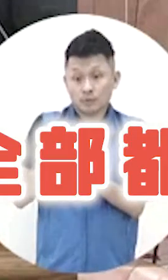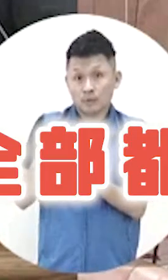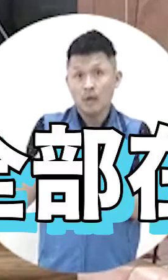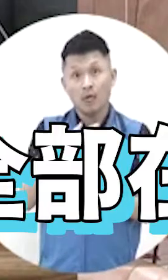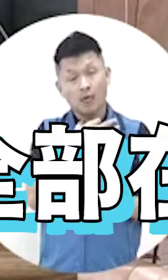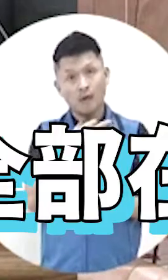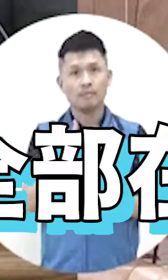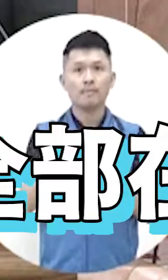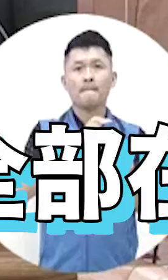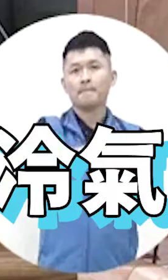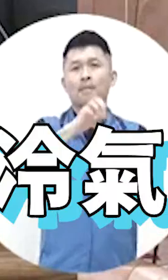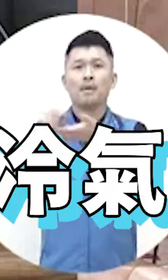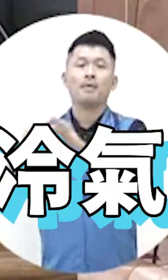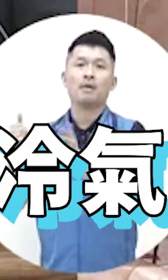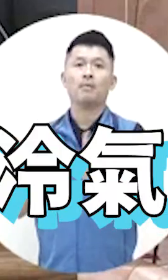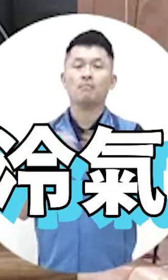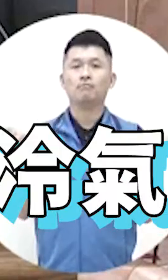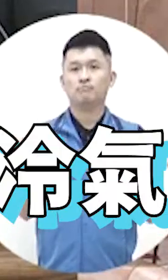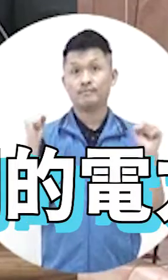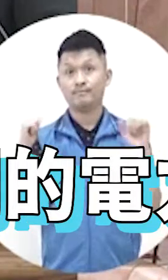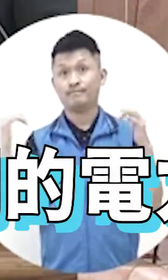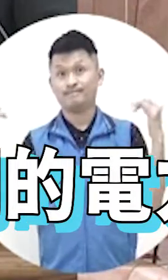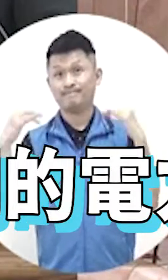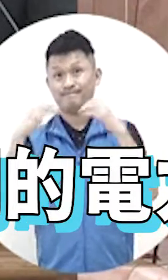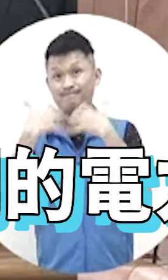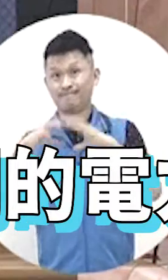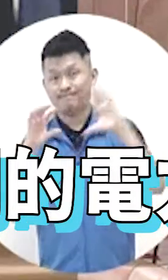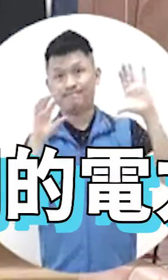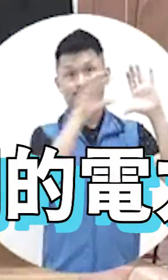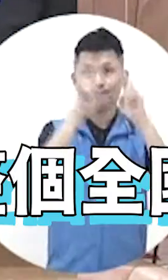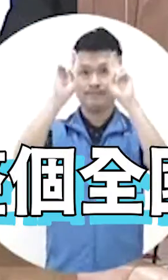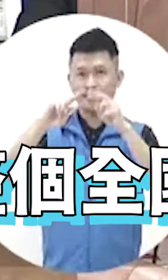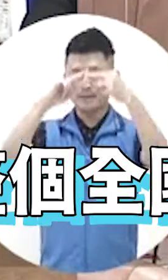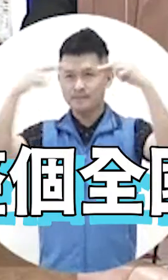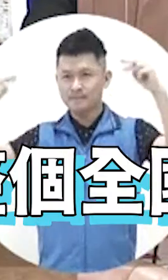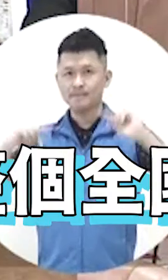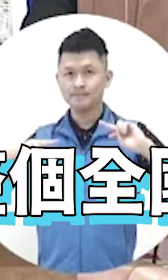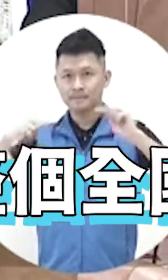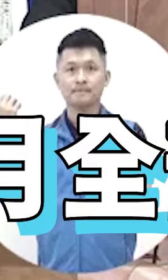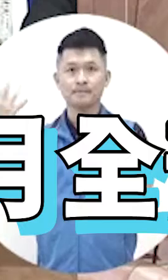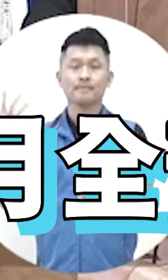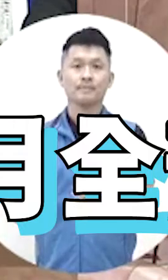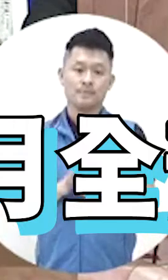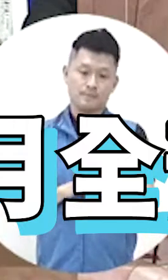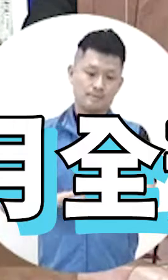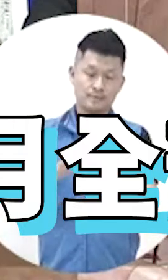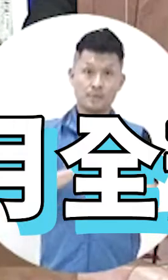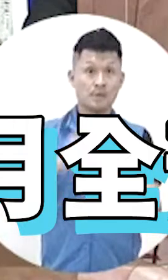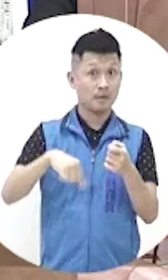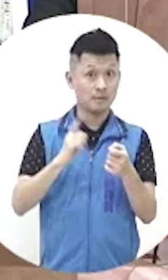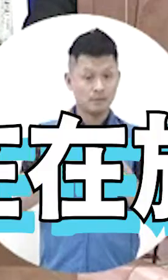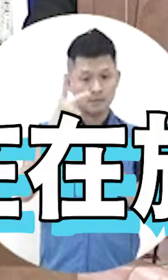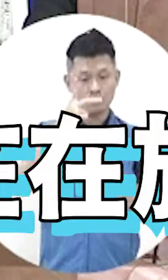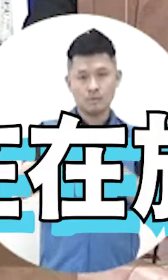标出去的，现在全部在施工，不管是冷气的安装跟我们的那个电力改善，我们最晚整个全国就是明年的二月全部要